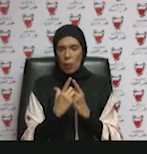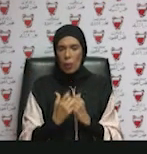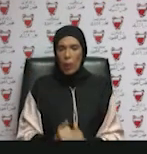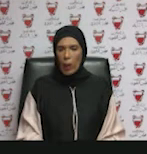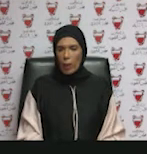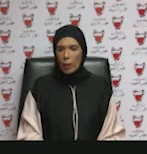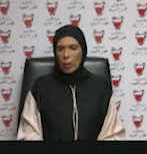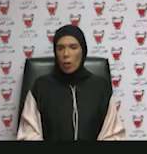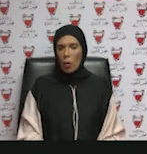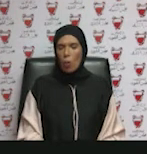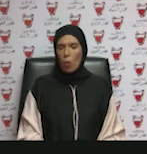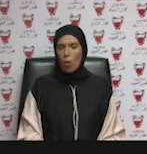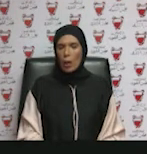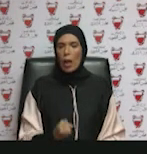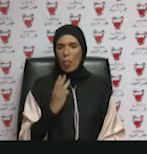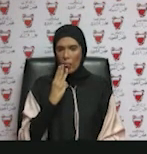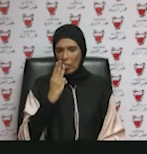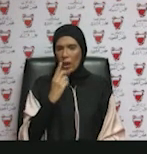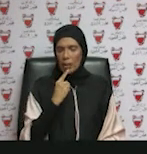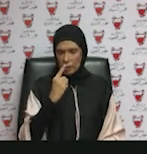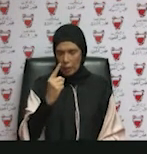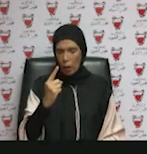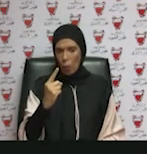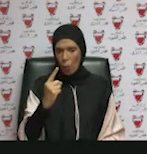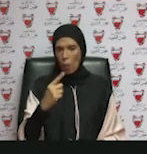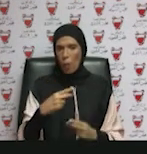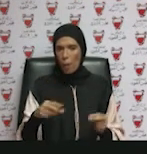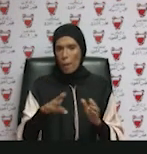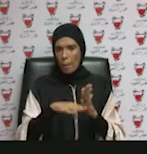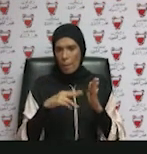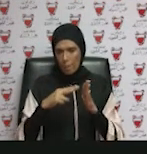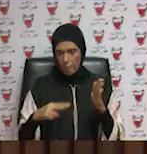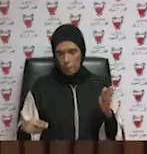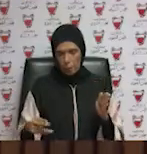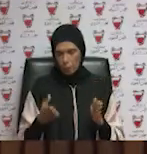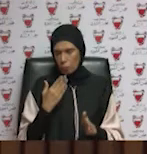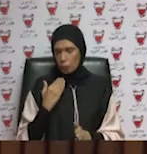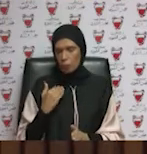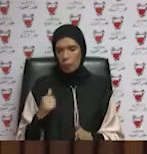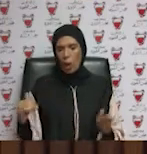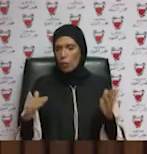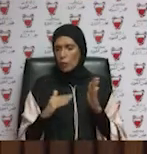أن تكون مدة الترخيص 3 سنوات. لم يعترض أحد على أن يكون الترخيص